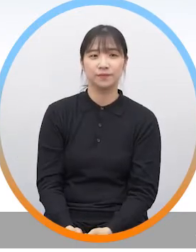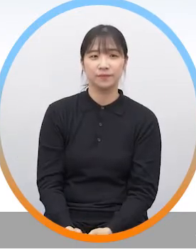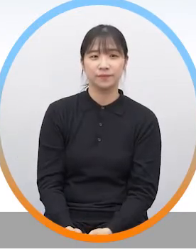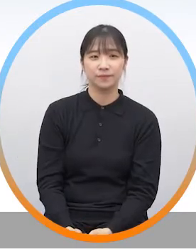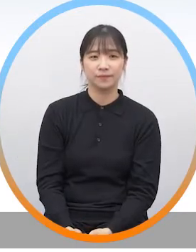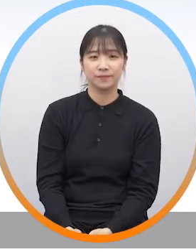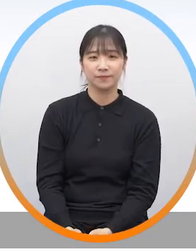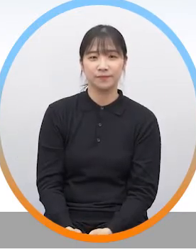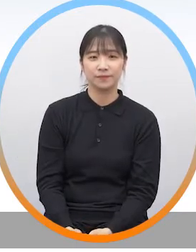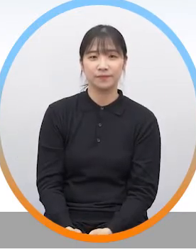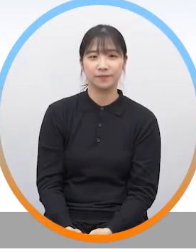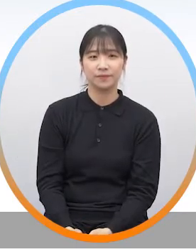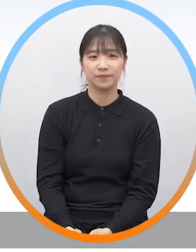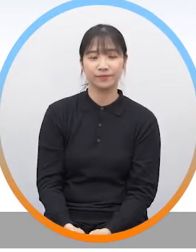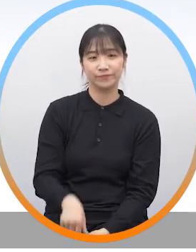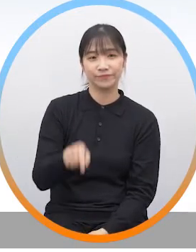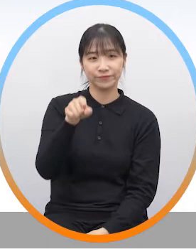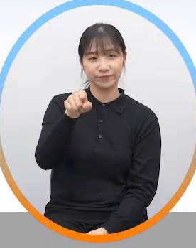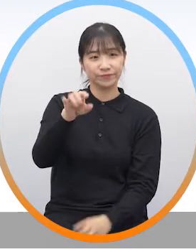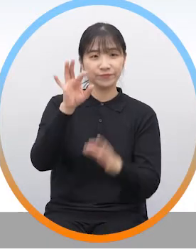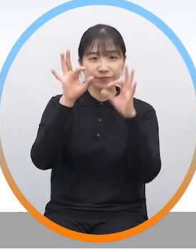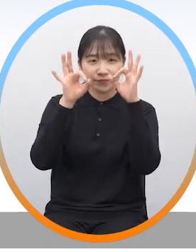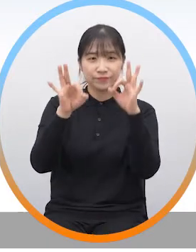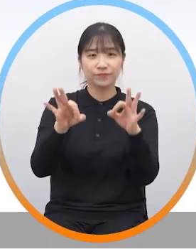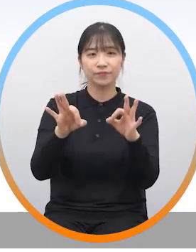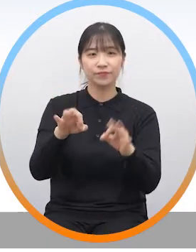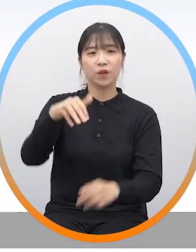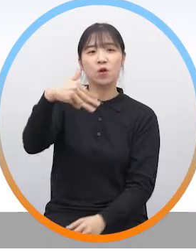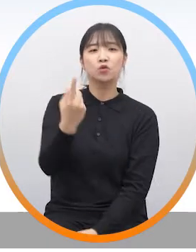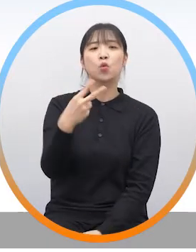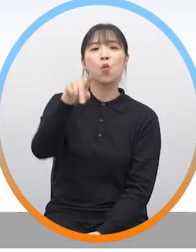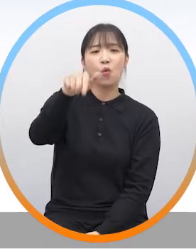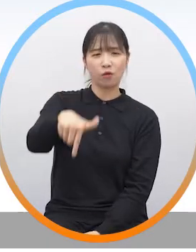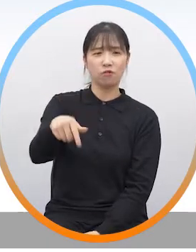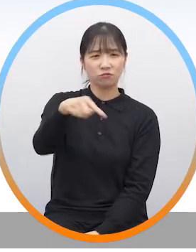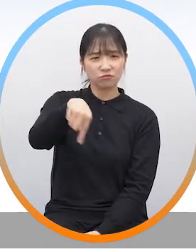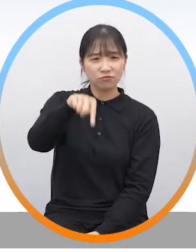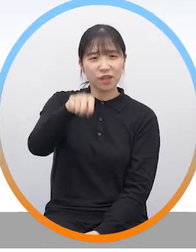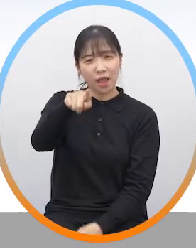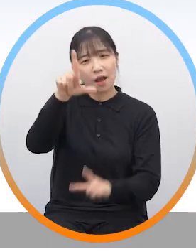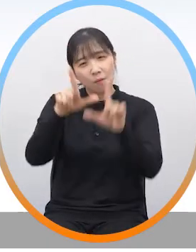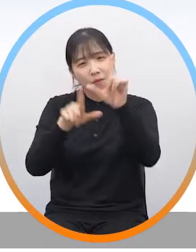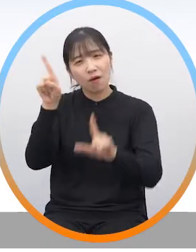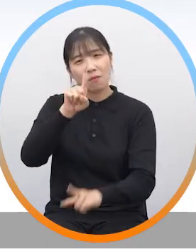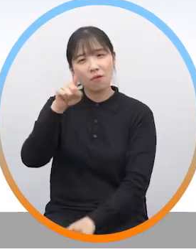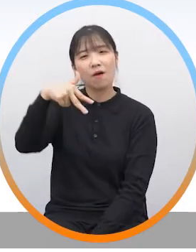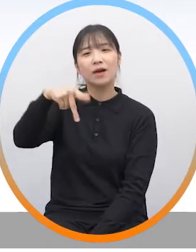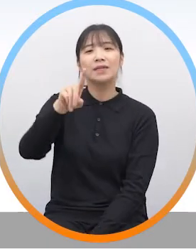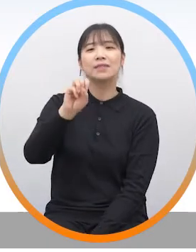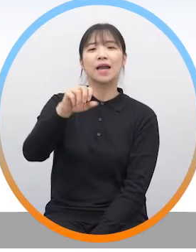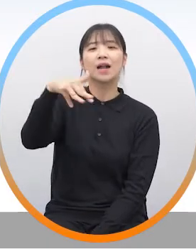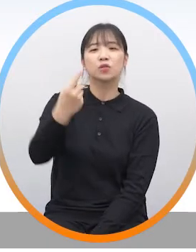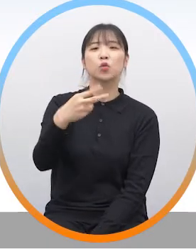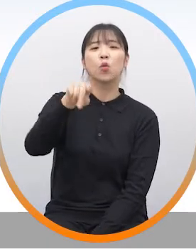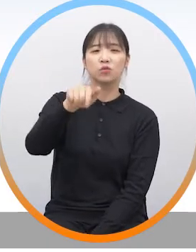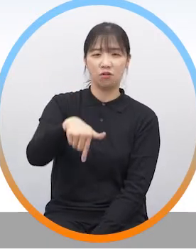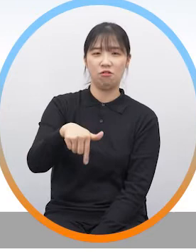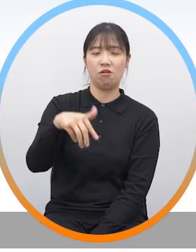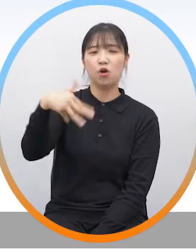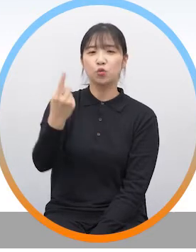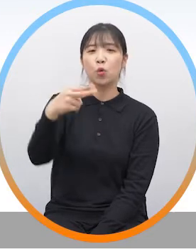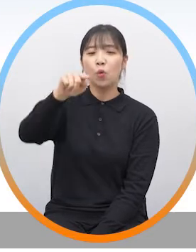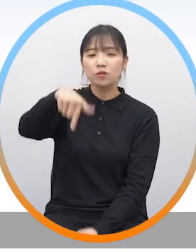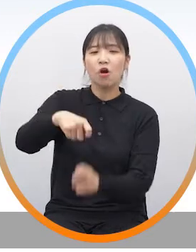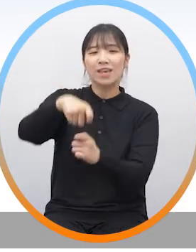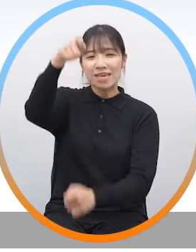되겠습니다. 자, 여기에 보면 초석 중에 이런 형태를 장초석이라고 합니다. 초석이 이제